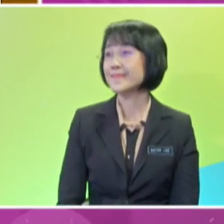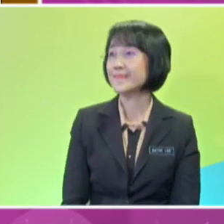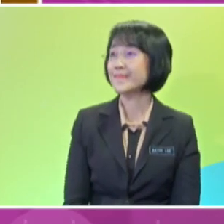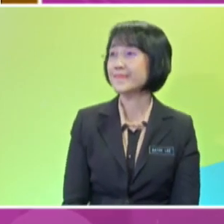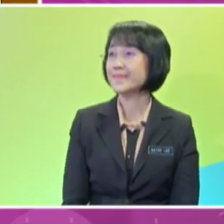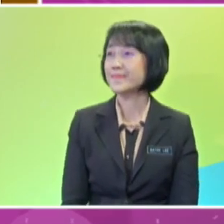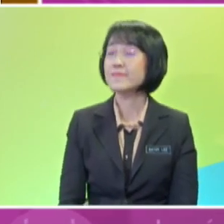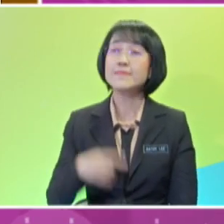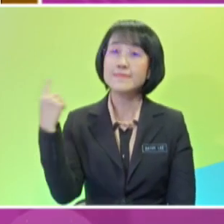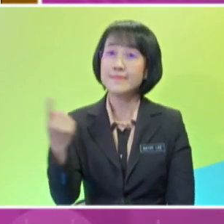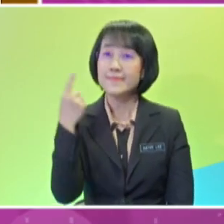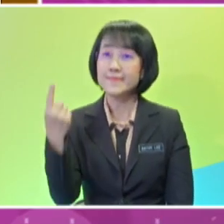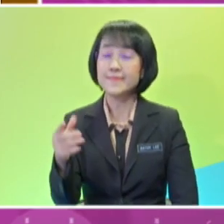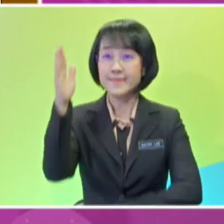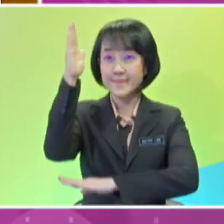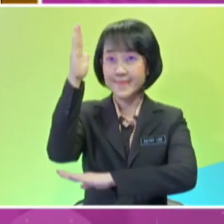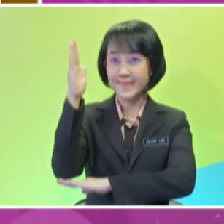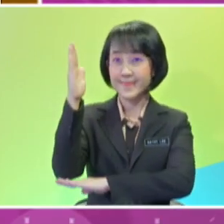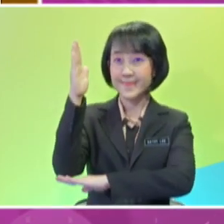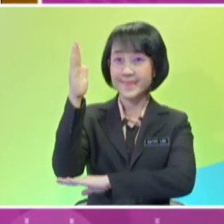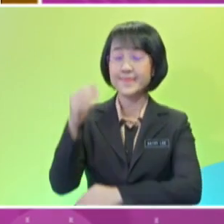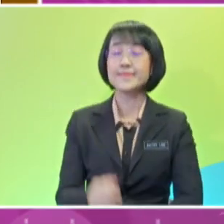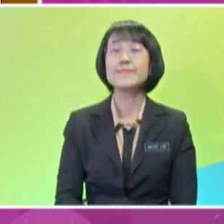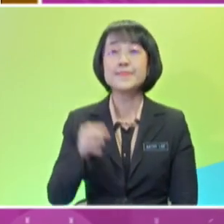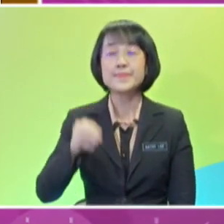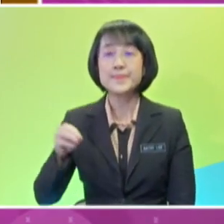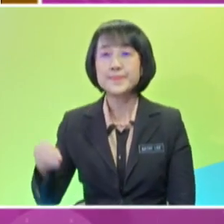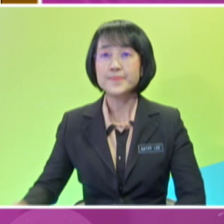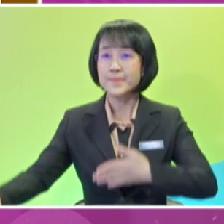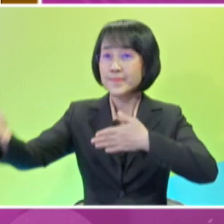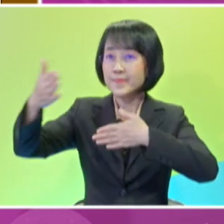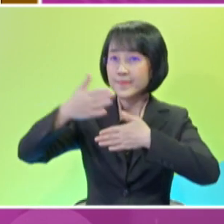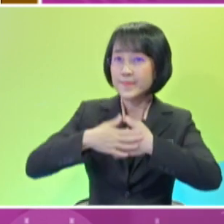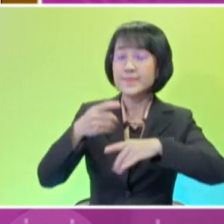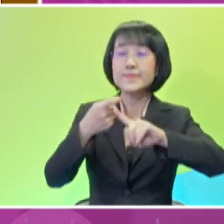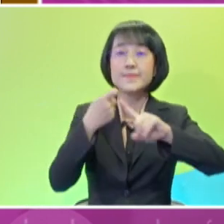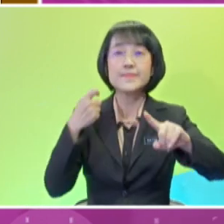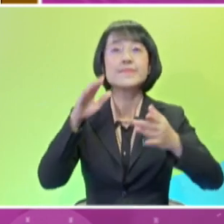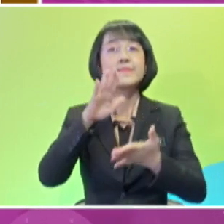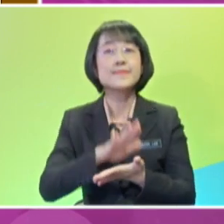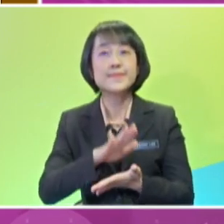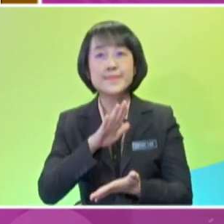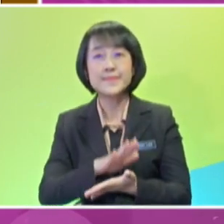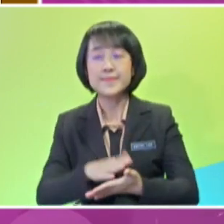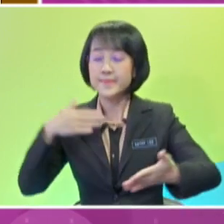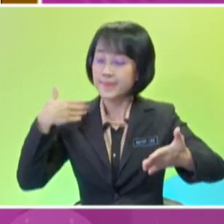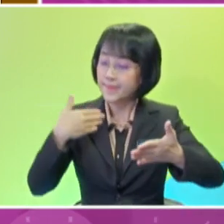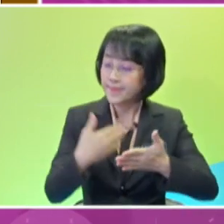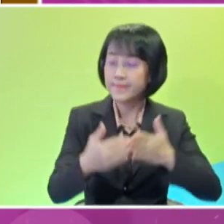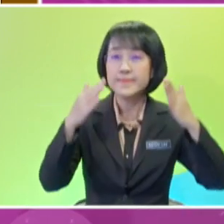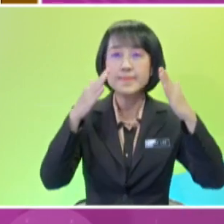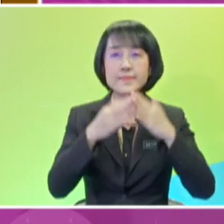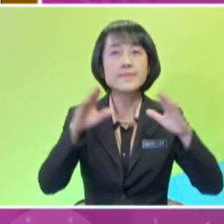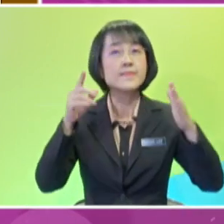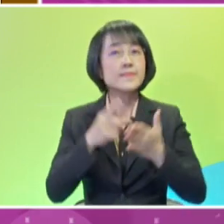selalunya waktu tengah hari murid-murid akan pulang daripada sekolah sampai di rumah apa kita